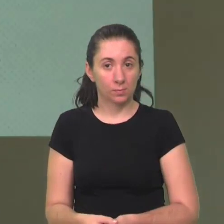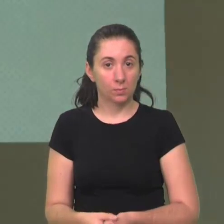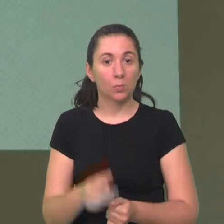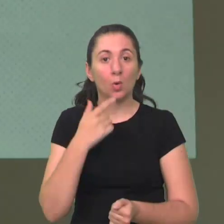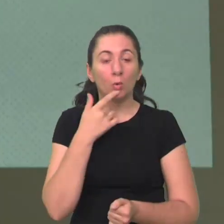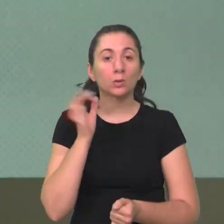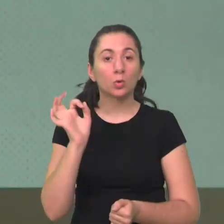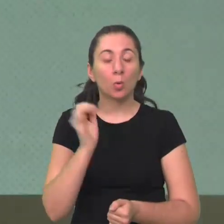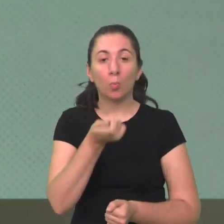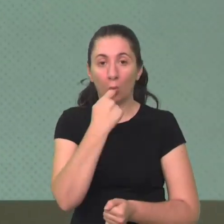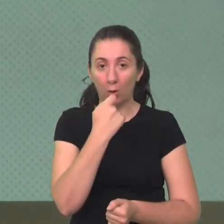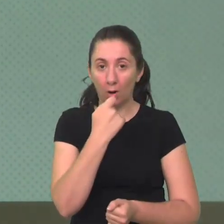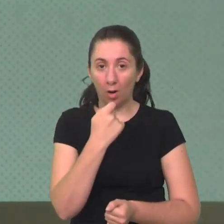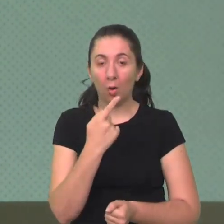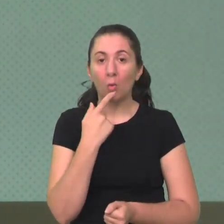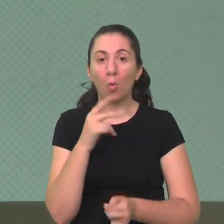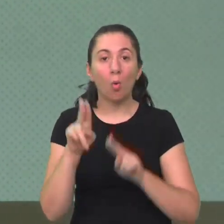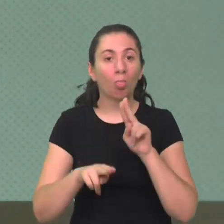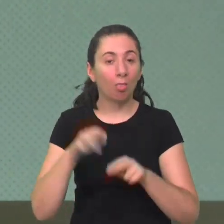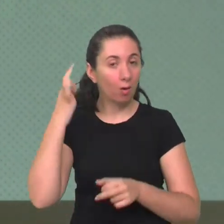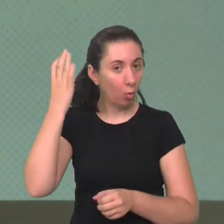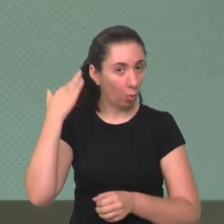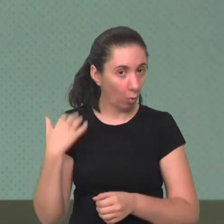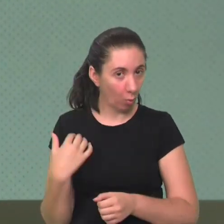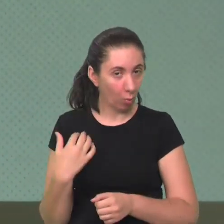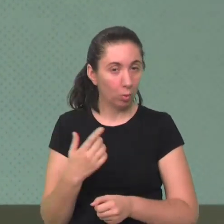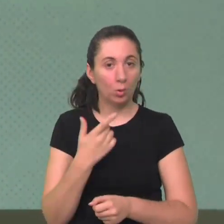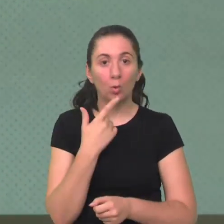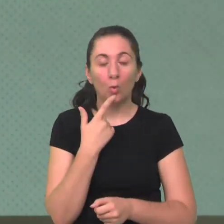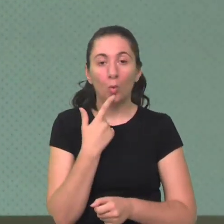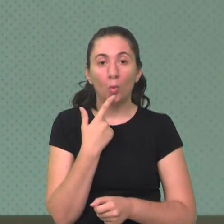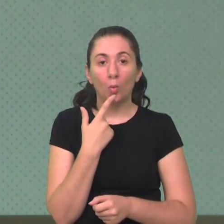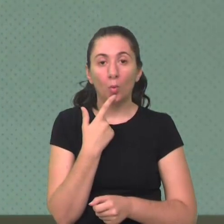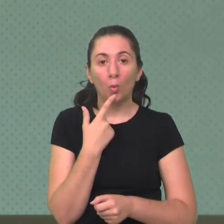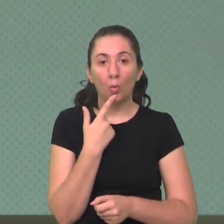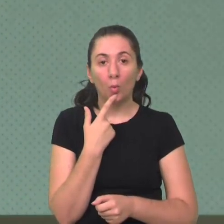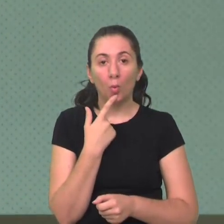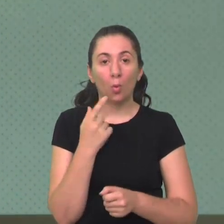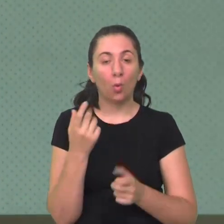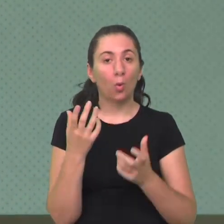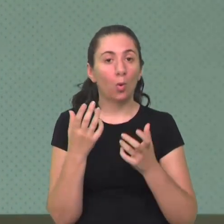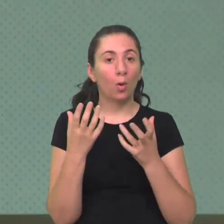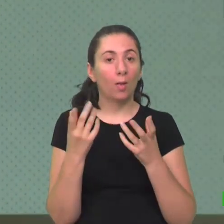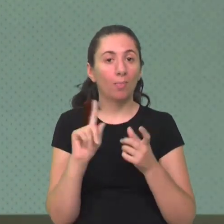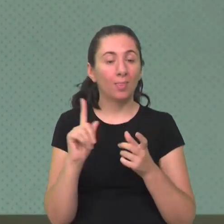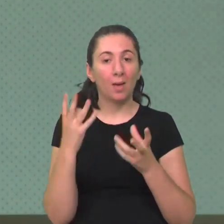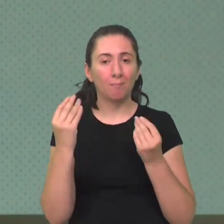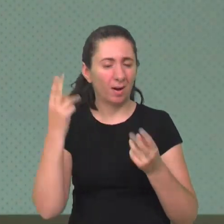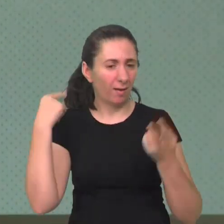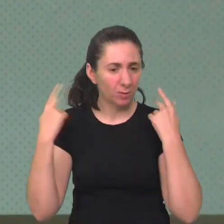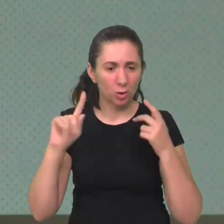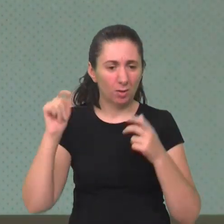Onaj ko se dobro hrani, onaj ko njeguje kosu, ko je previše ne tretira,